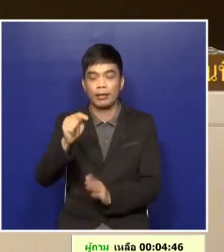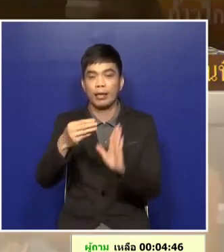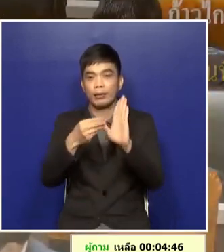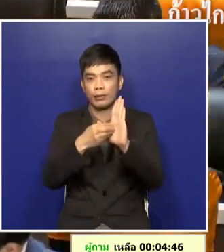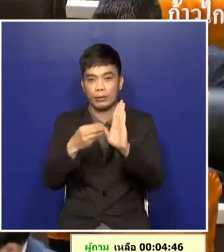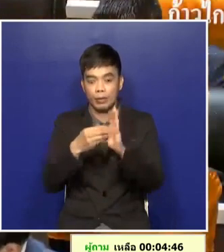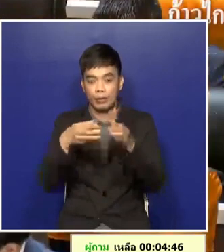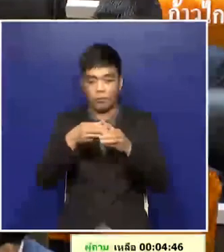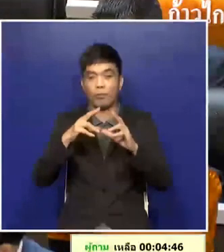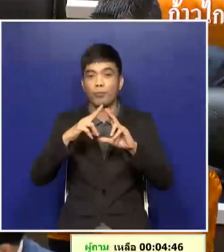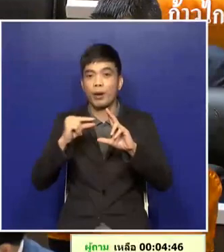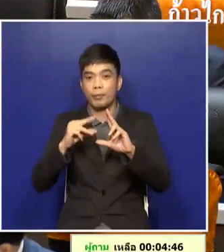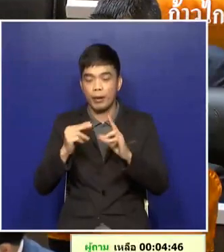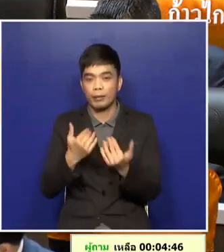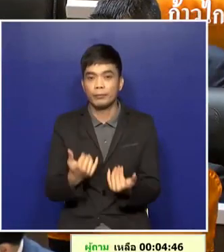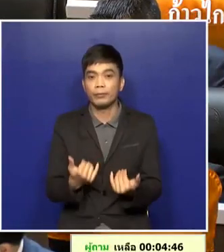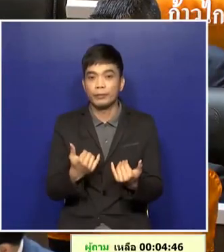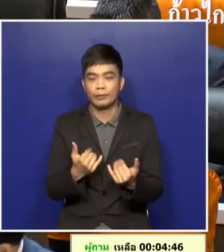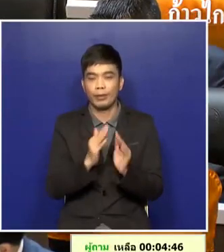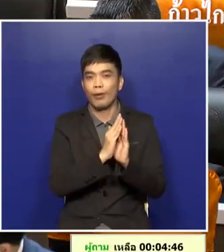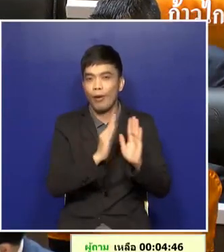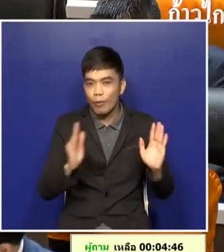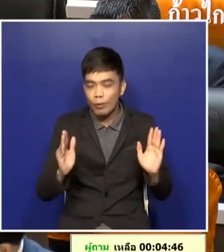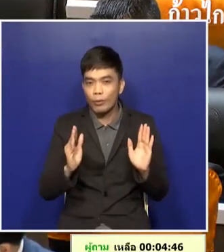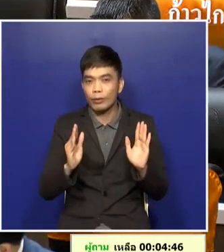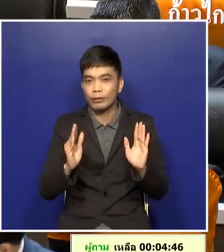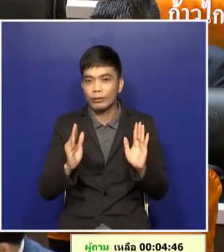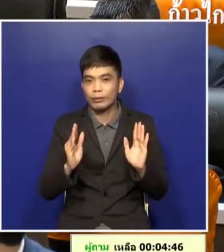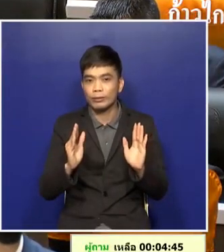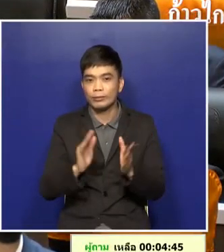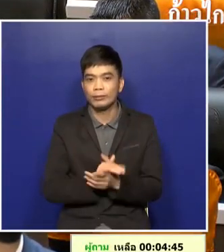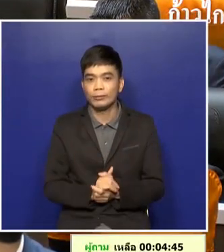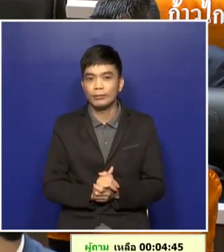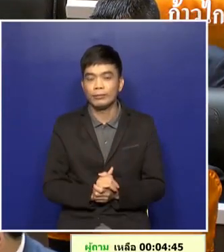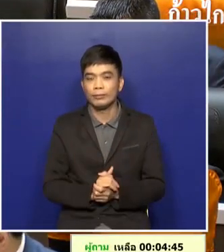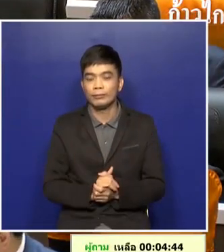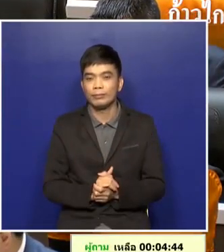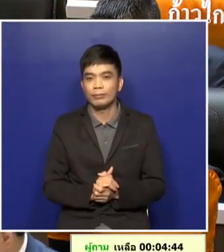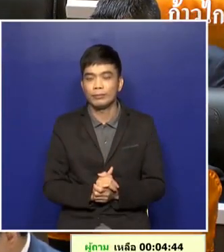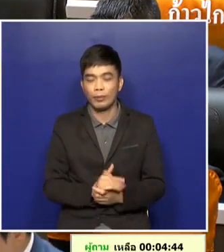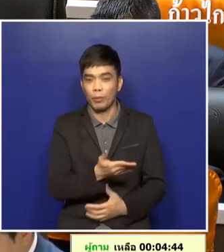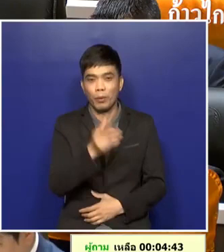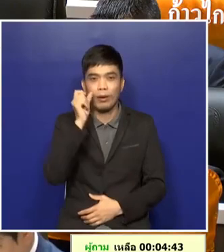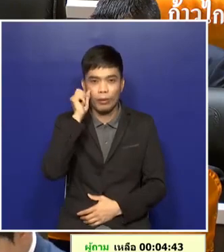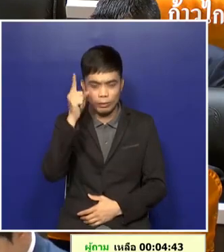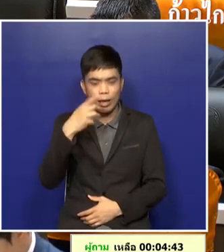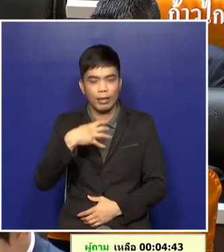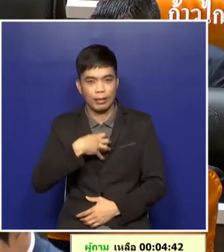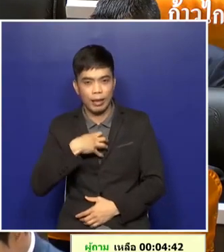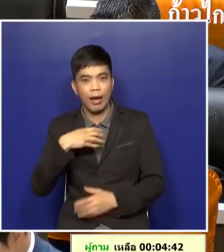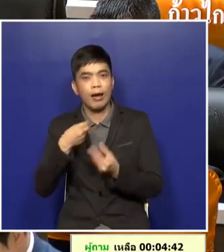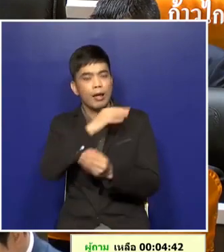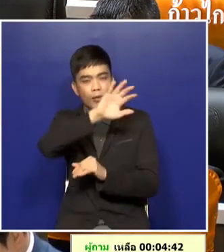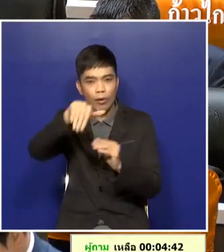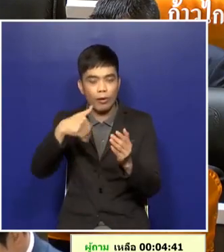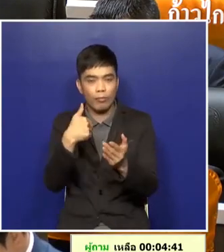รรคก้าวไกลครับก็ขอบคุณสำหรับคำถามนะครับแล้วก็คือเข้าใจแหละครับว่าอยากให้ทุกคนมาเข้าระบบฐานภาษีซึ่ง